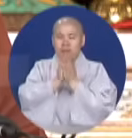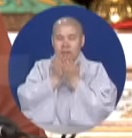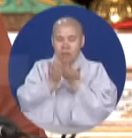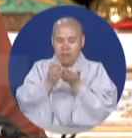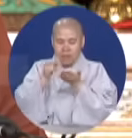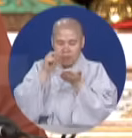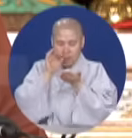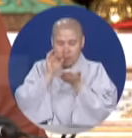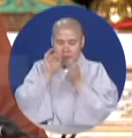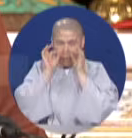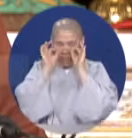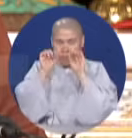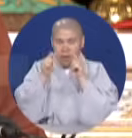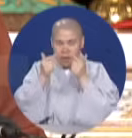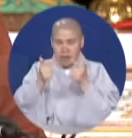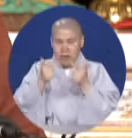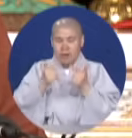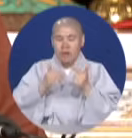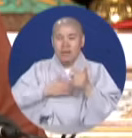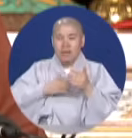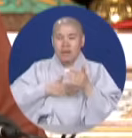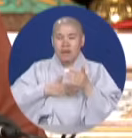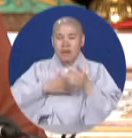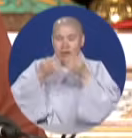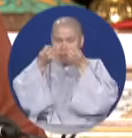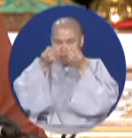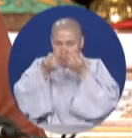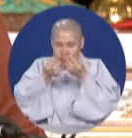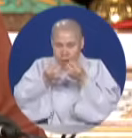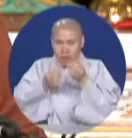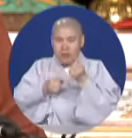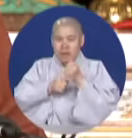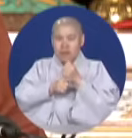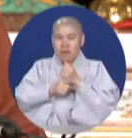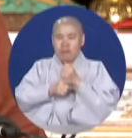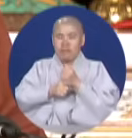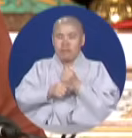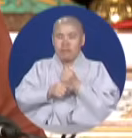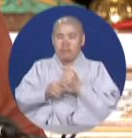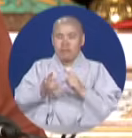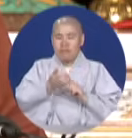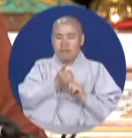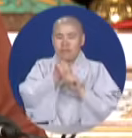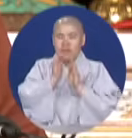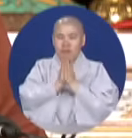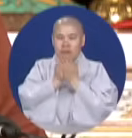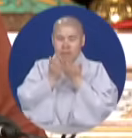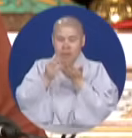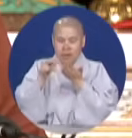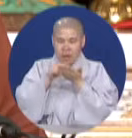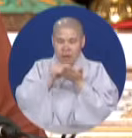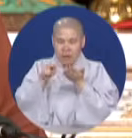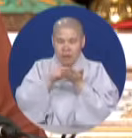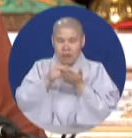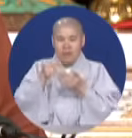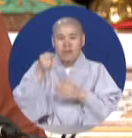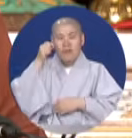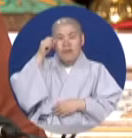아니라 나를 보는 거예요. 경을 통해서 나를 보는 거예요. 그게 경보는 지혜롭게 배우는 겁니다.